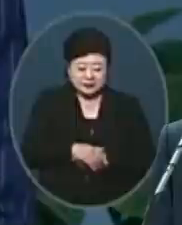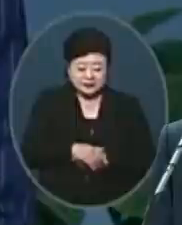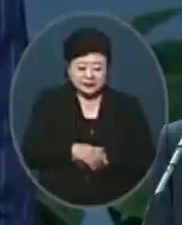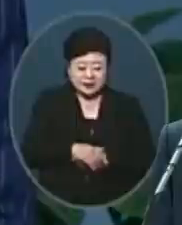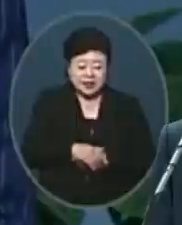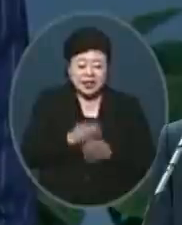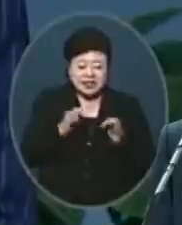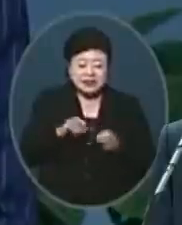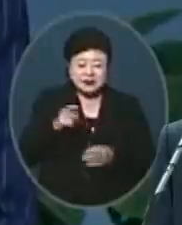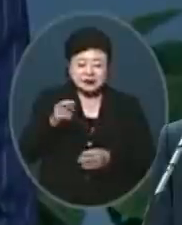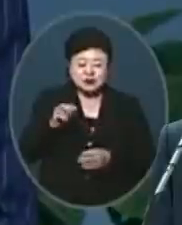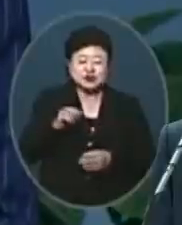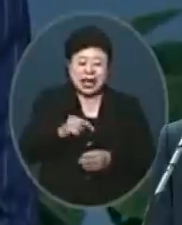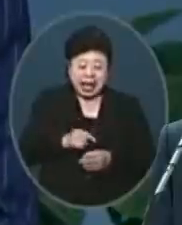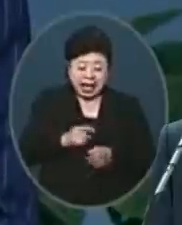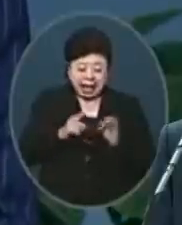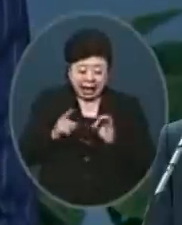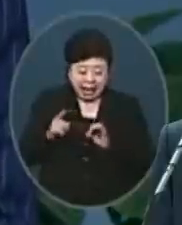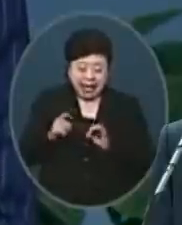김금순아